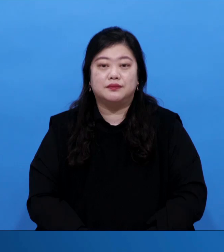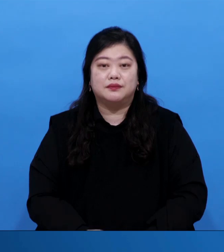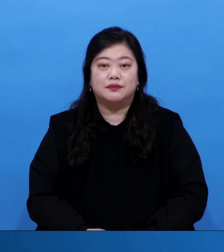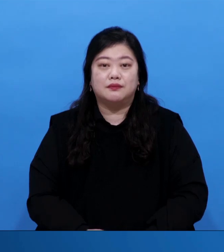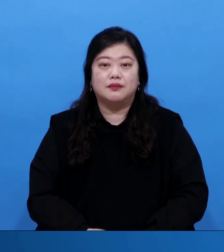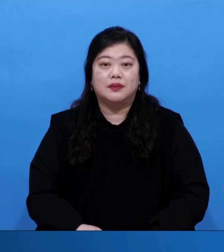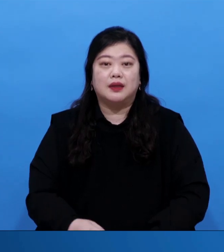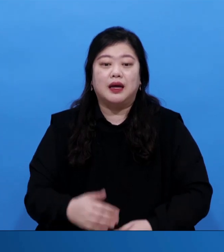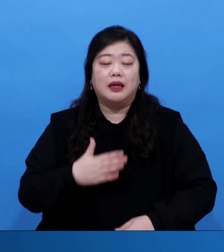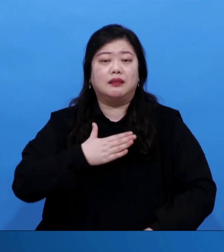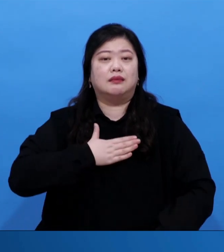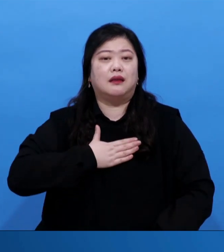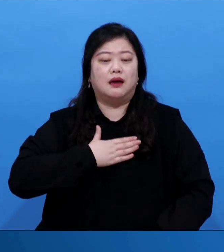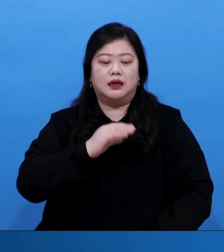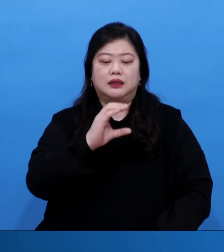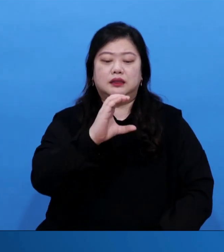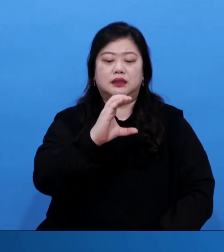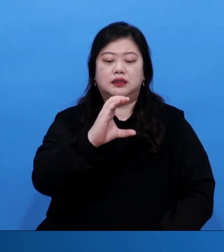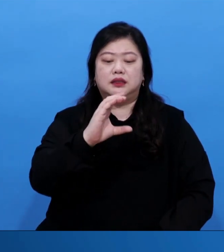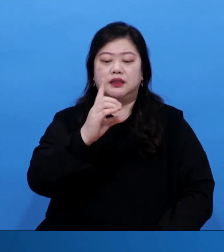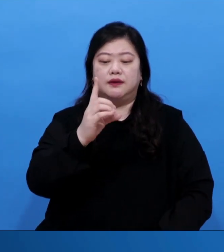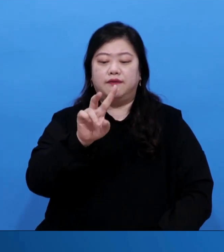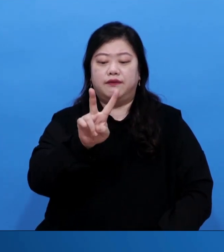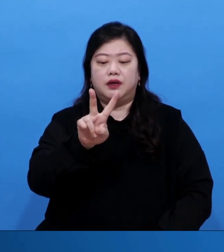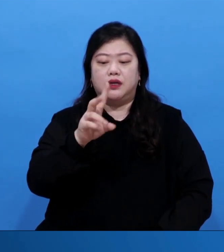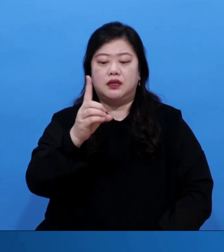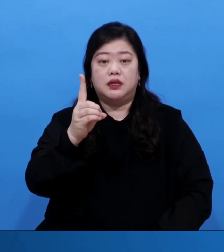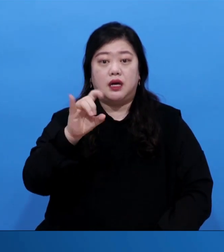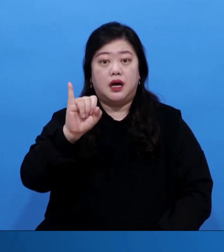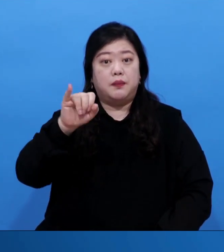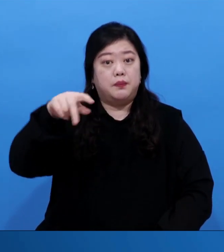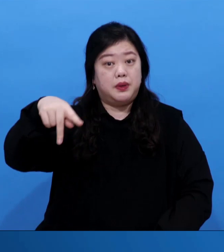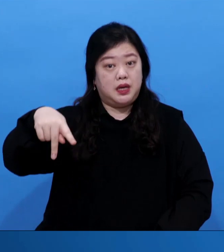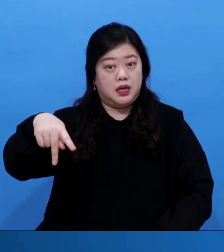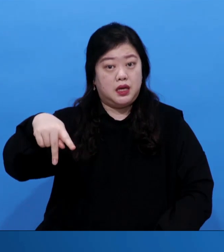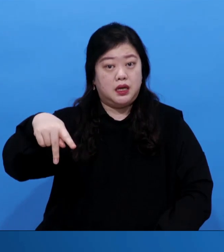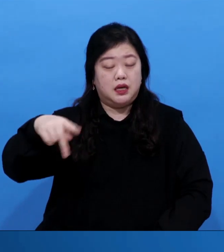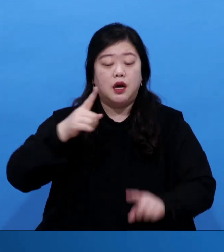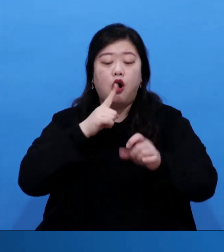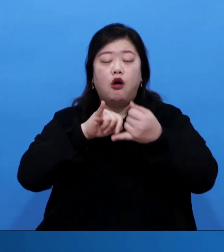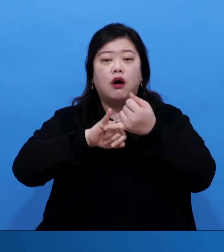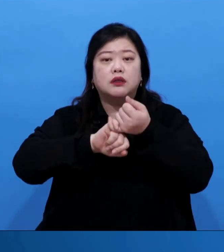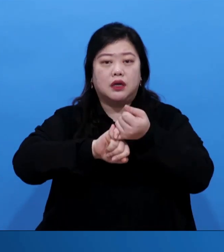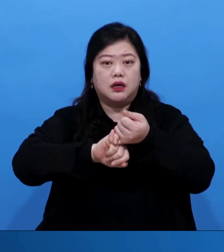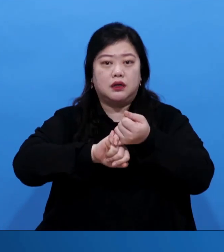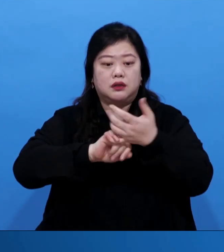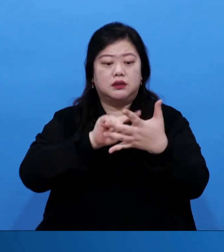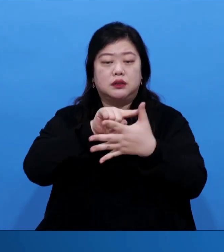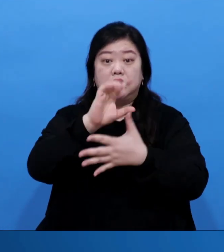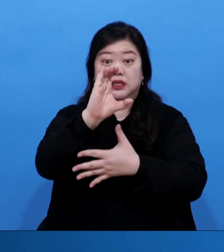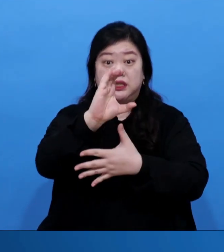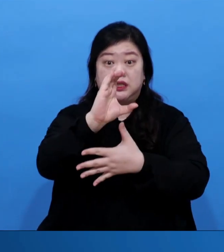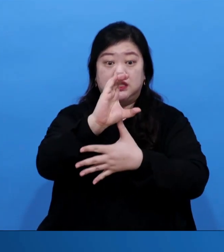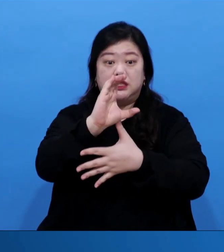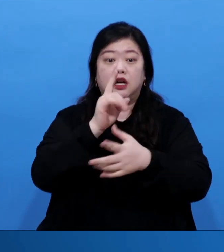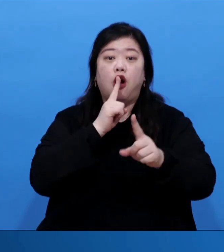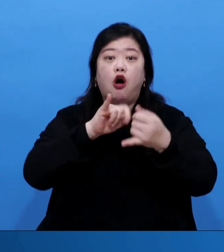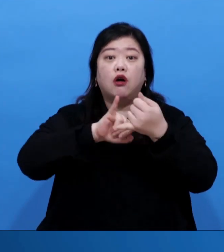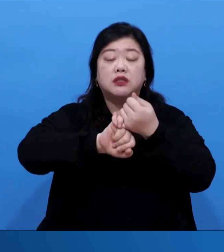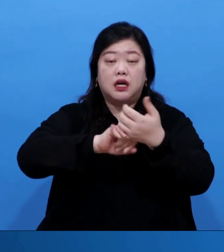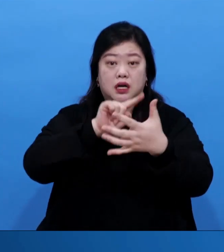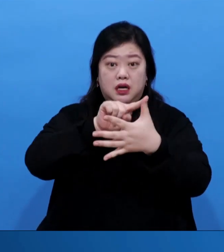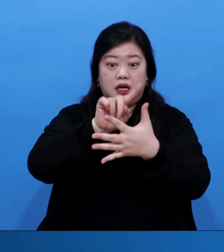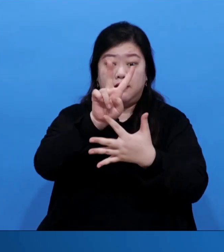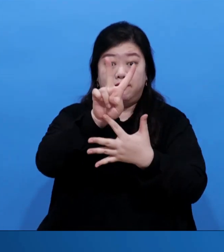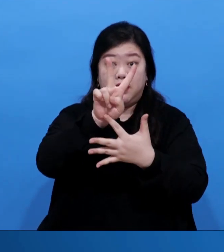CVDIP가 보여요. You are praying this prayer and you can see the CVDIP. 언약이 보인다. You see the covenant. 그 언약 속에서 비전이 보여요. And you